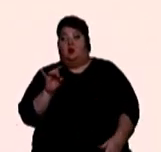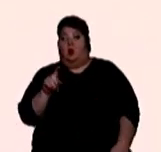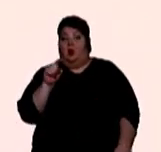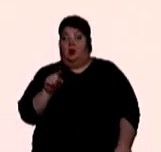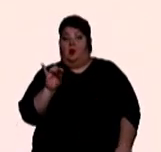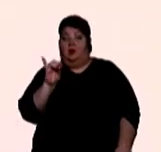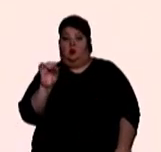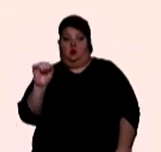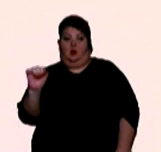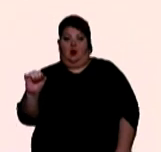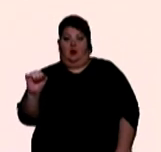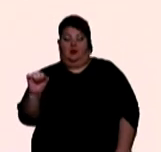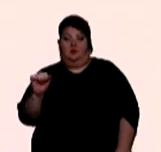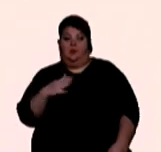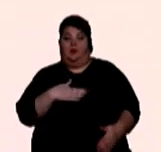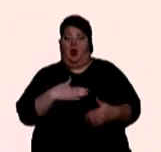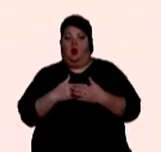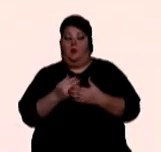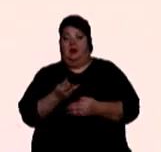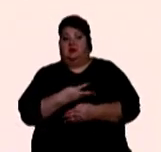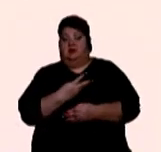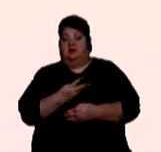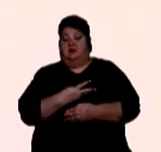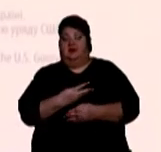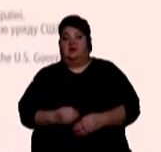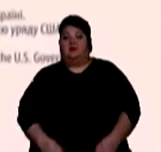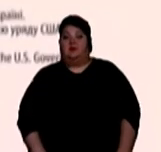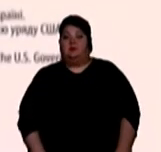Громадська ініціатива «Кров новин. Новини крові».